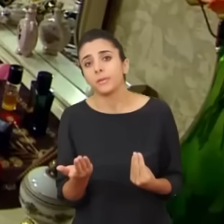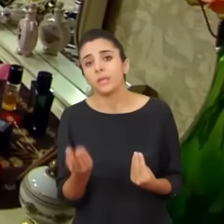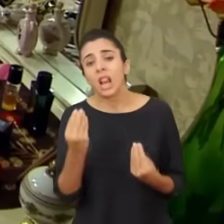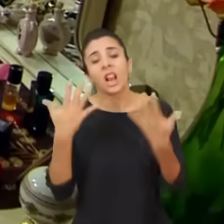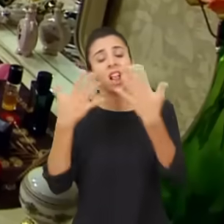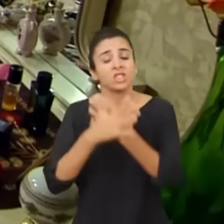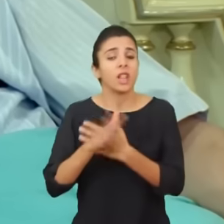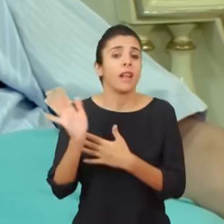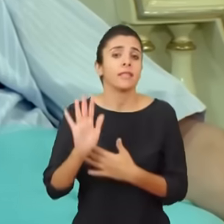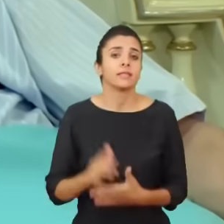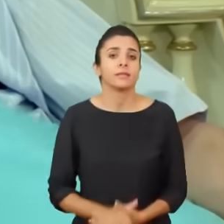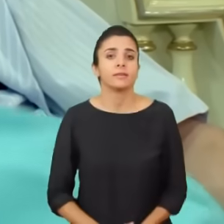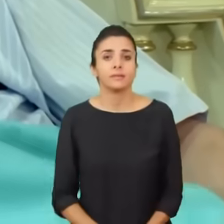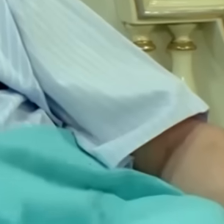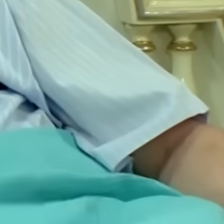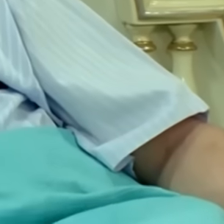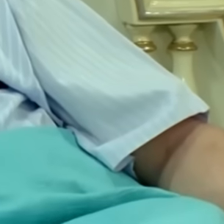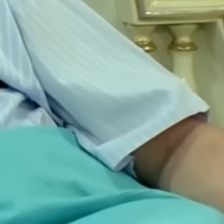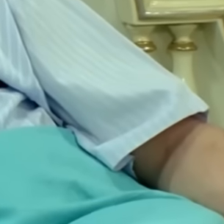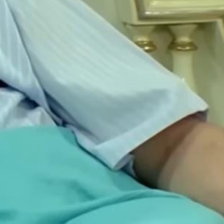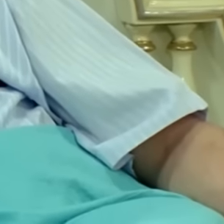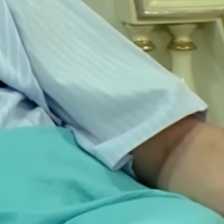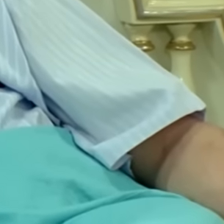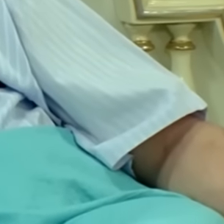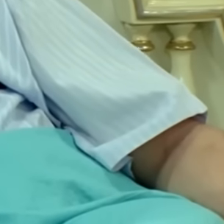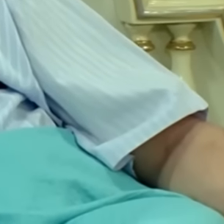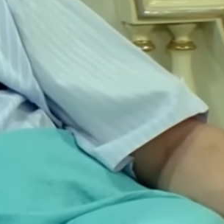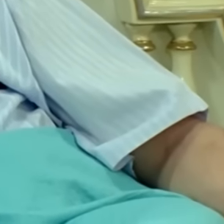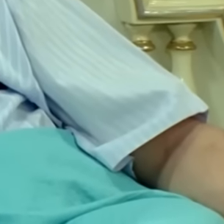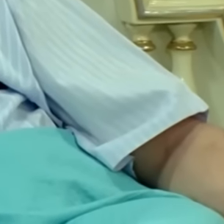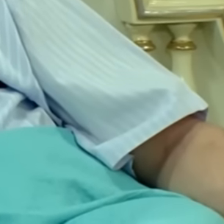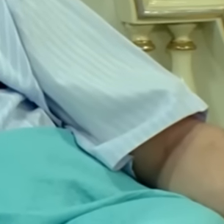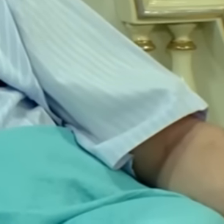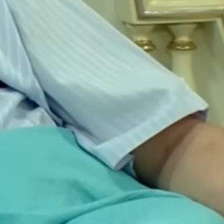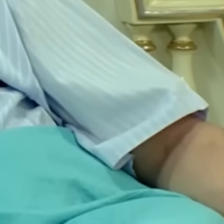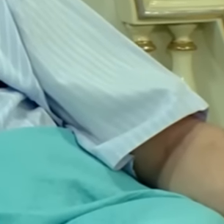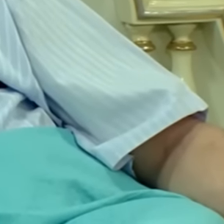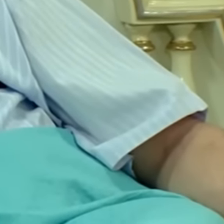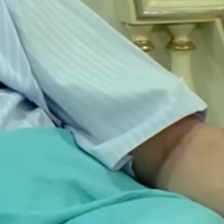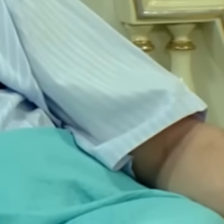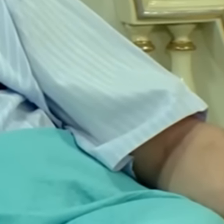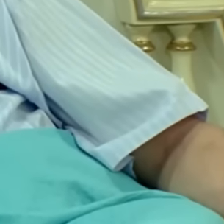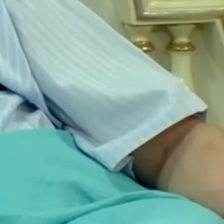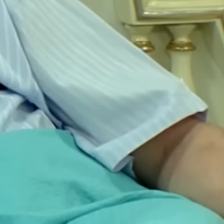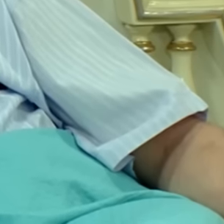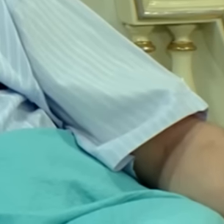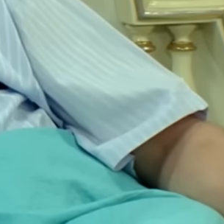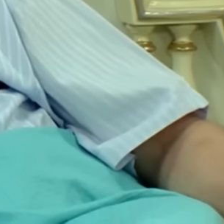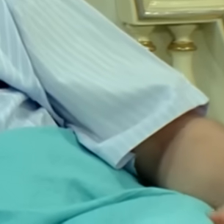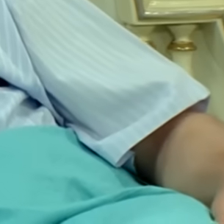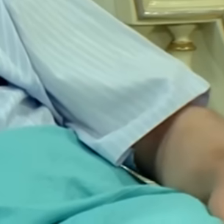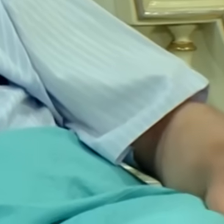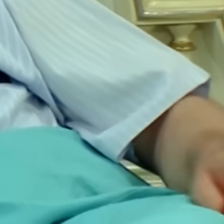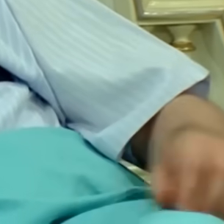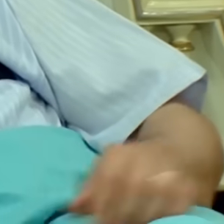İyi geceler. Ahmet gecelikleriyle yanında uzanıyor. Sıkıntılı bir iç çekerek arkasına yaslanıp elini kafasının arkasına